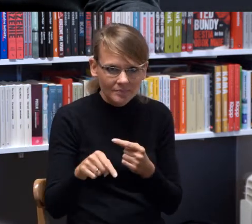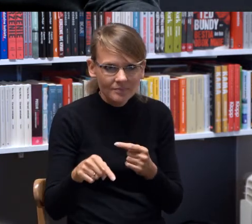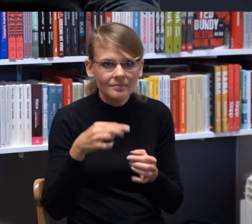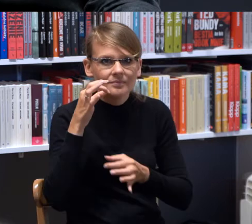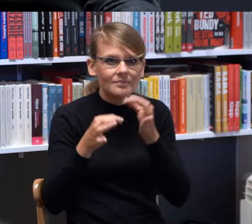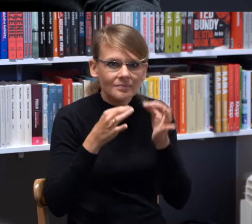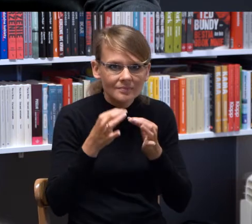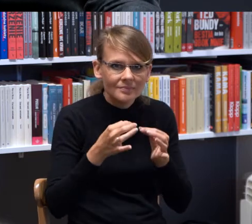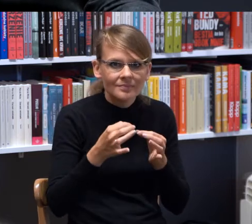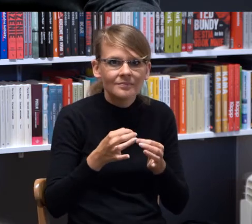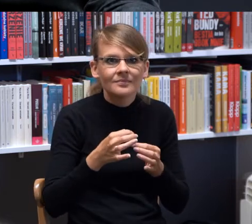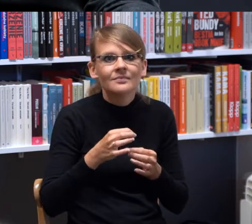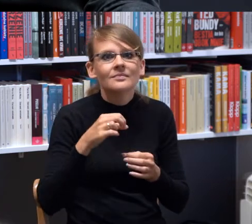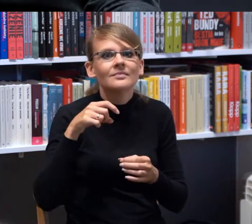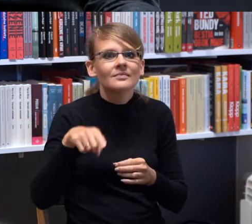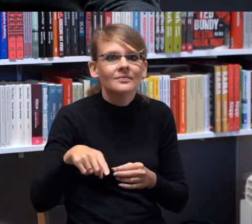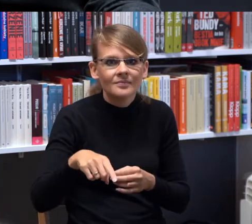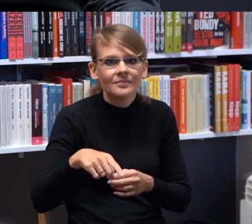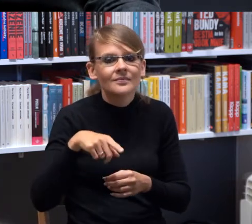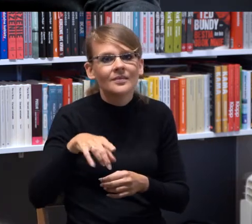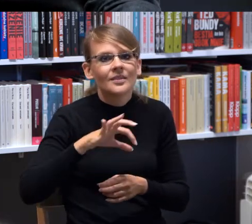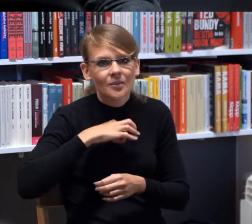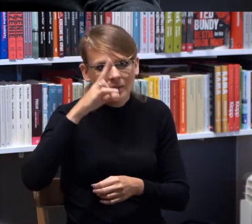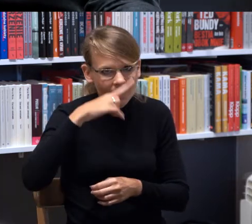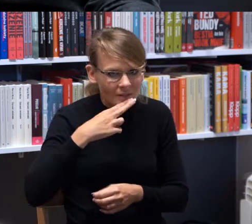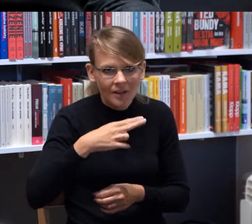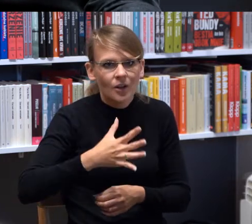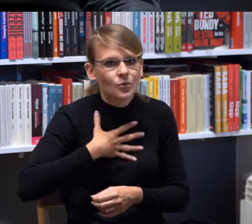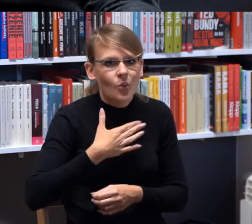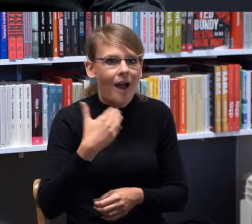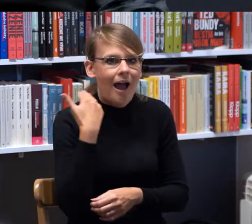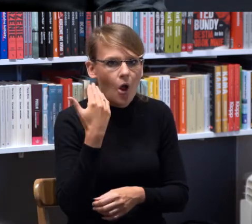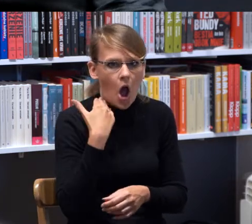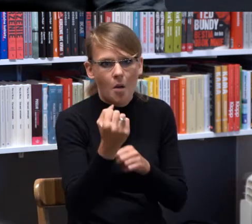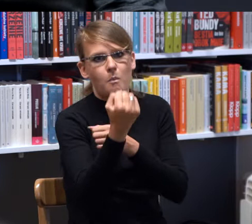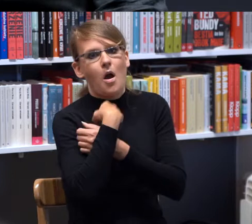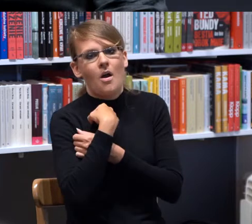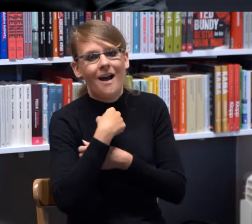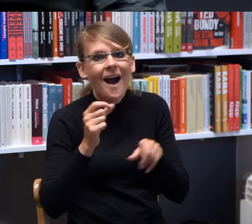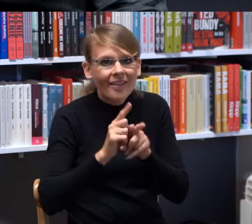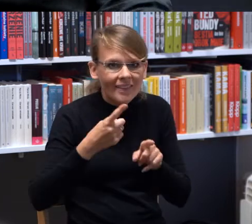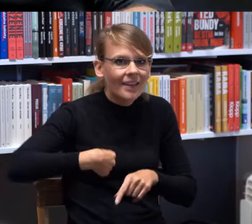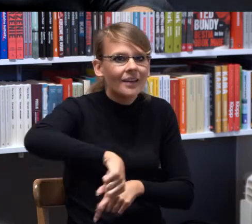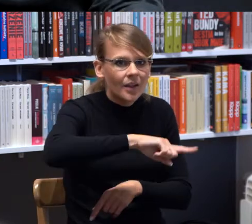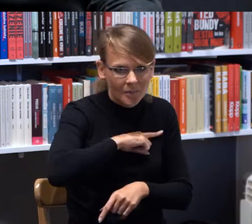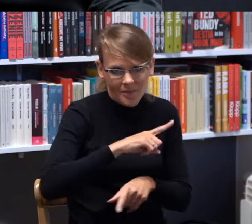tym pobiciu mojego ojca przez alkohol, bo on ewidentnie był pokonany przez ten alkohol, ale pobiciu nas wszystkich przez zwyczaj. Że